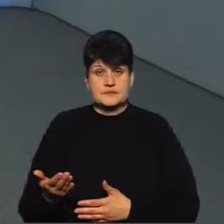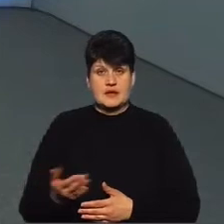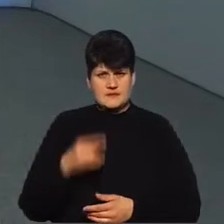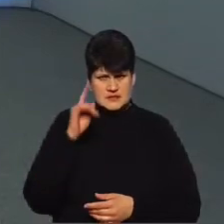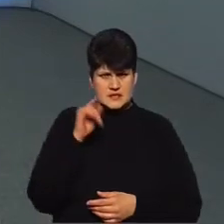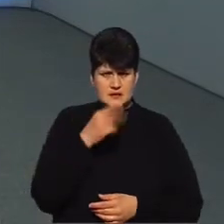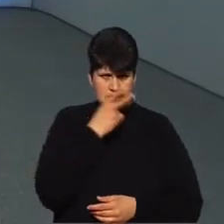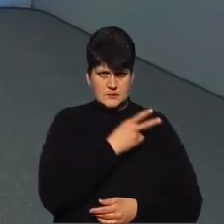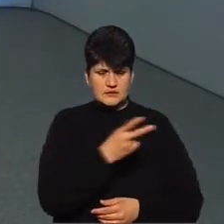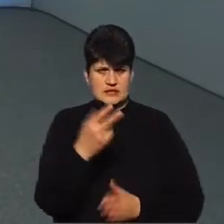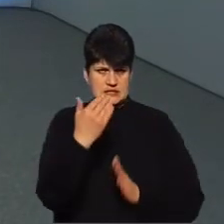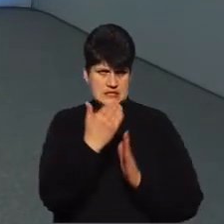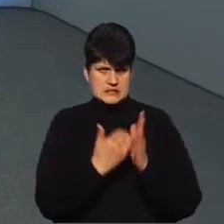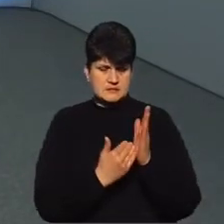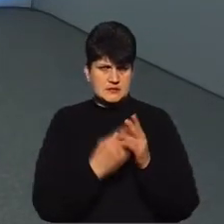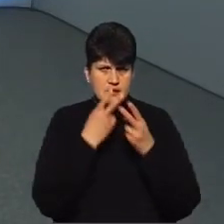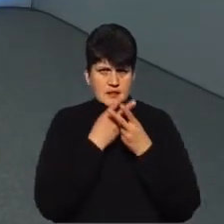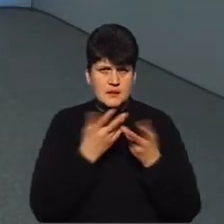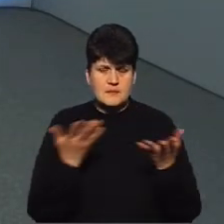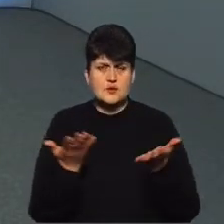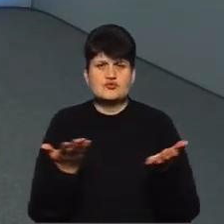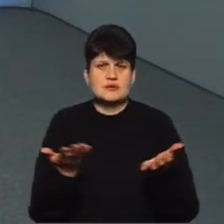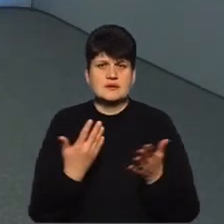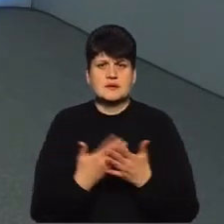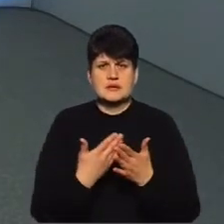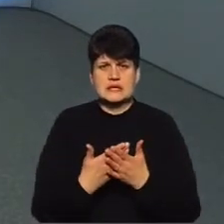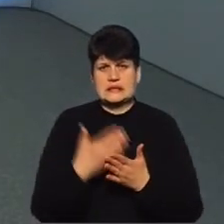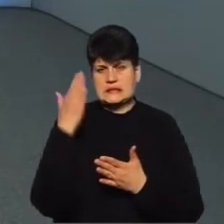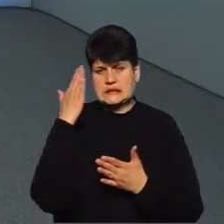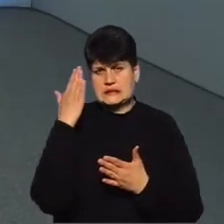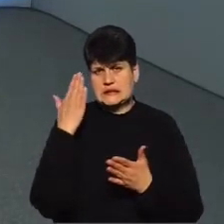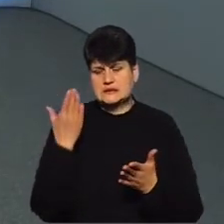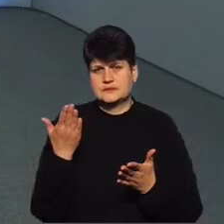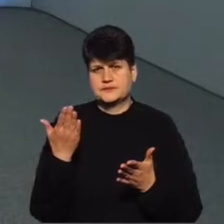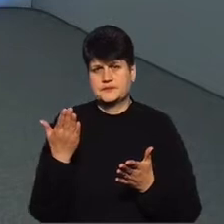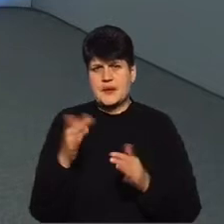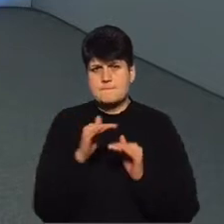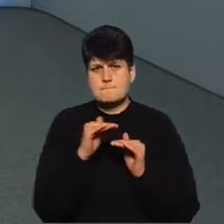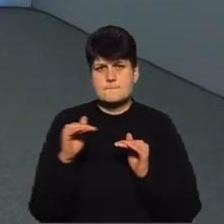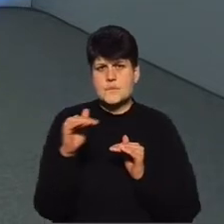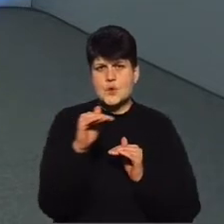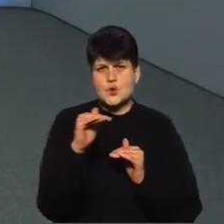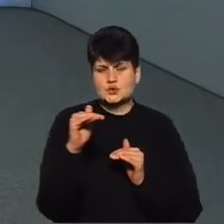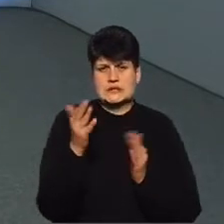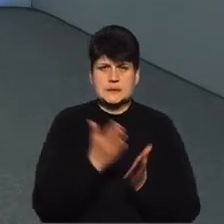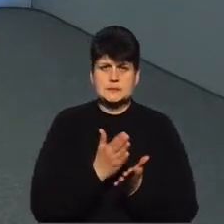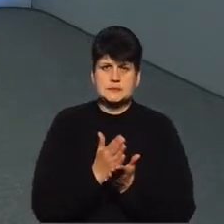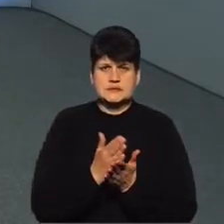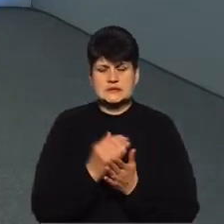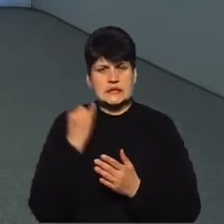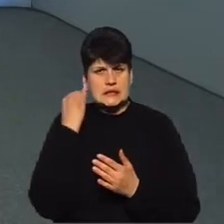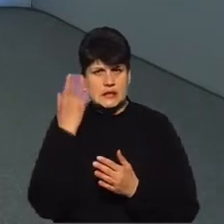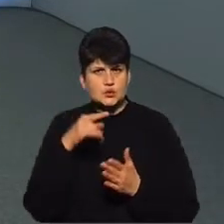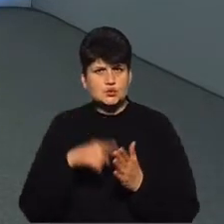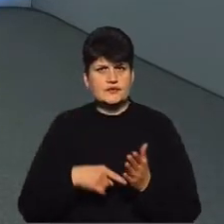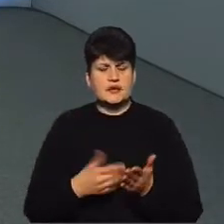цей список і зовсім не бачу якихось, наприклад, інтелектуальних еліт, взагалі, як окремого прошарку, якому мали би, по ідеї, також довіряти, мабуть,